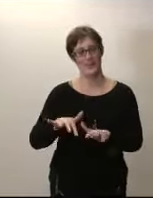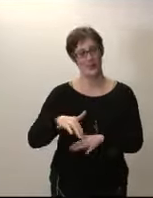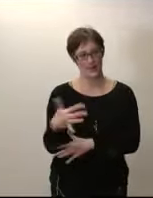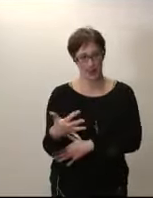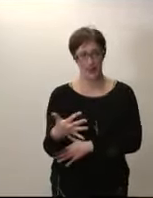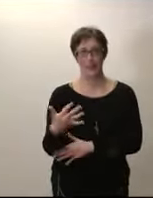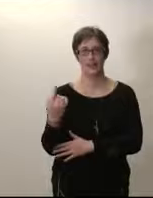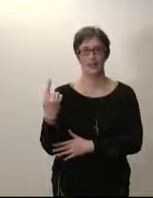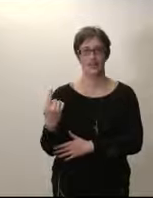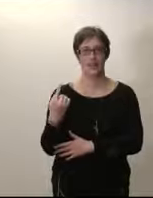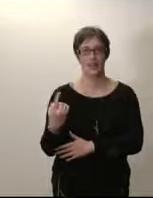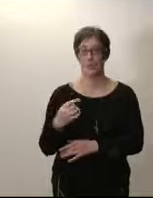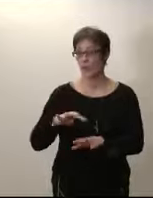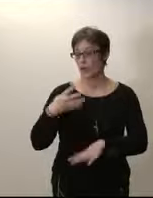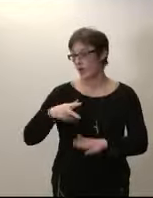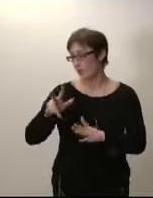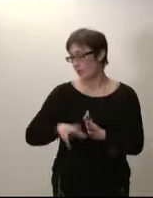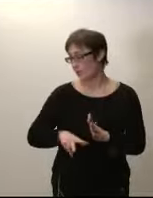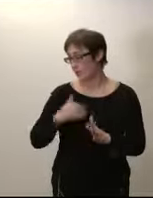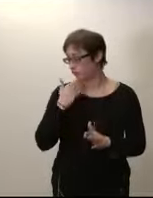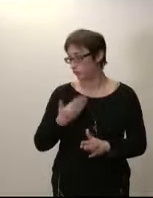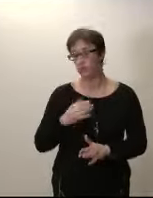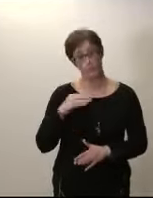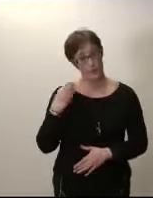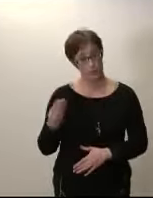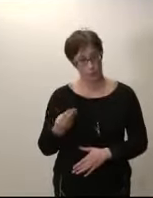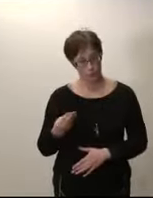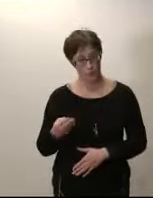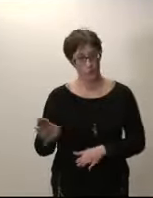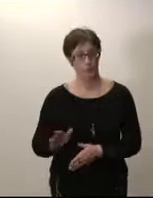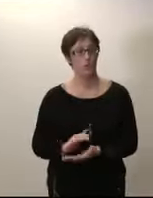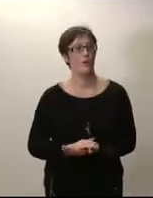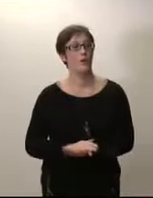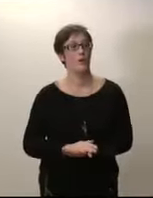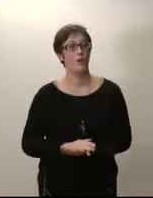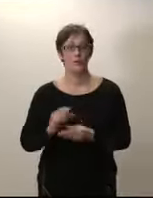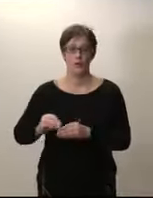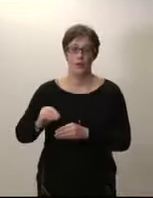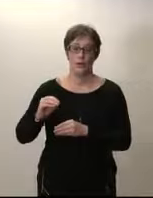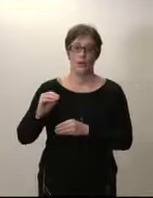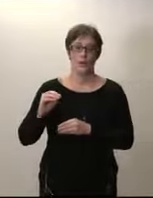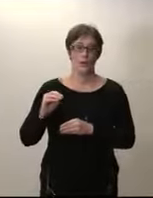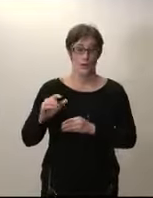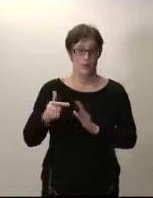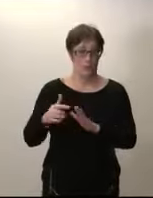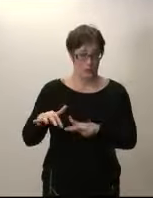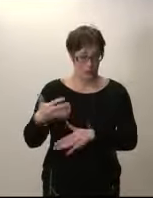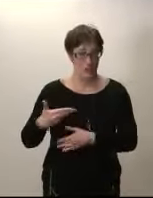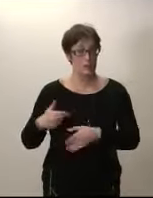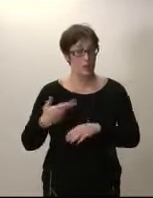mobiliser au quatrième trimestre 2015, eh bien nous le mobilisons en 2015, mais ce sera le